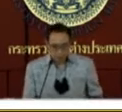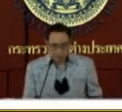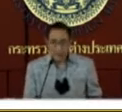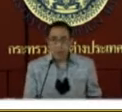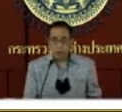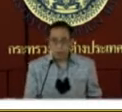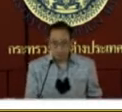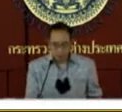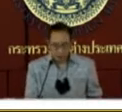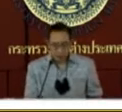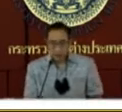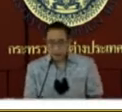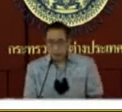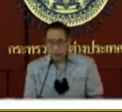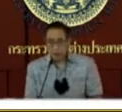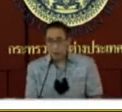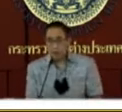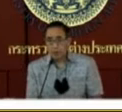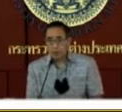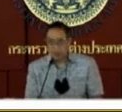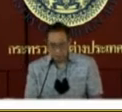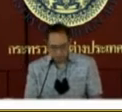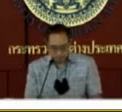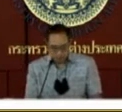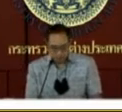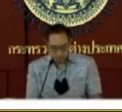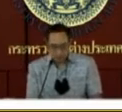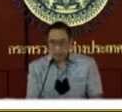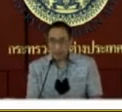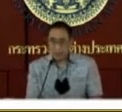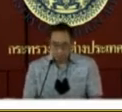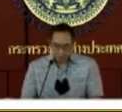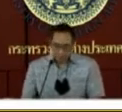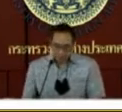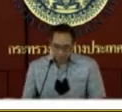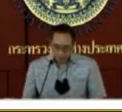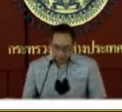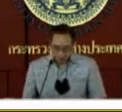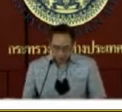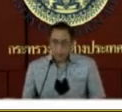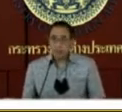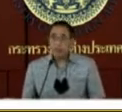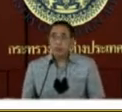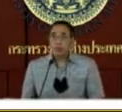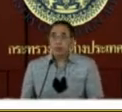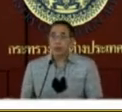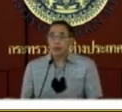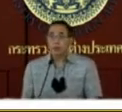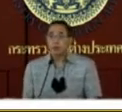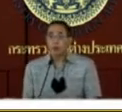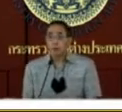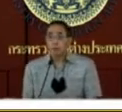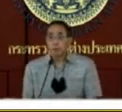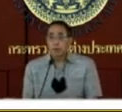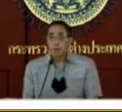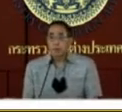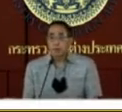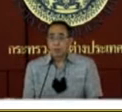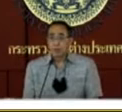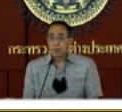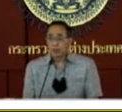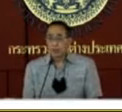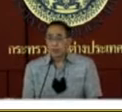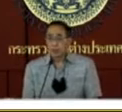ครับเป็นประเด็นแถลงข่าวที่สำคัญเป็นตามที่แถลงไปนะครับนอกจากนี้ผม